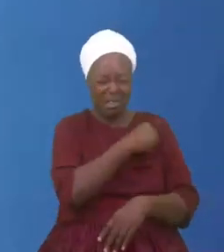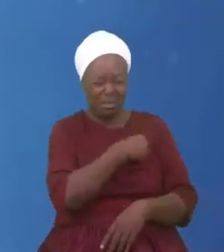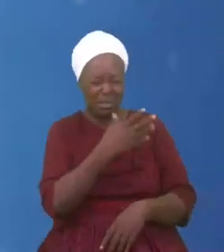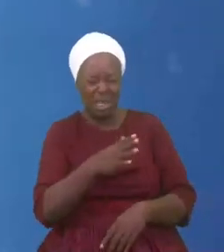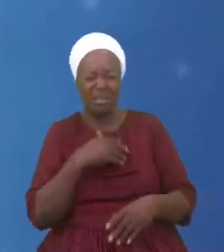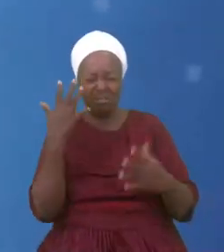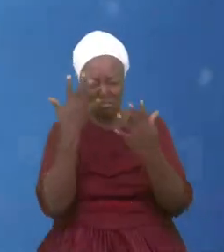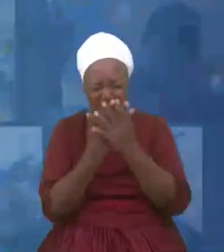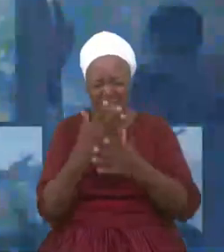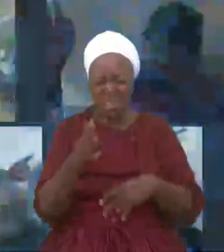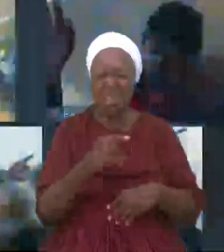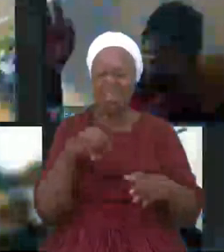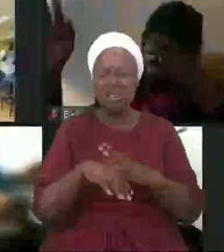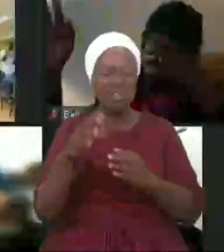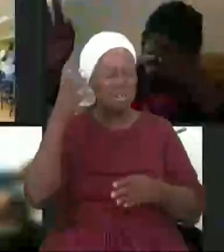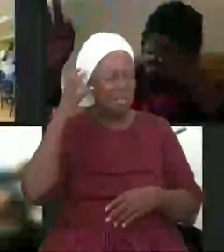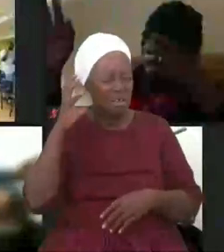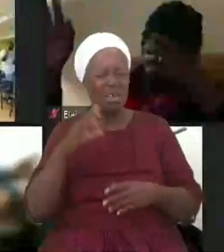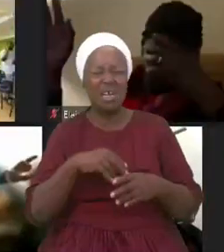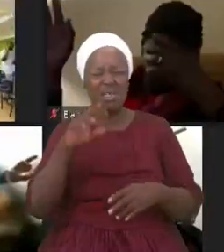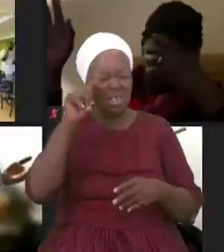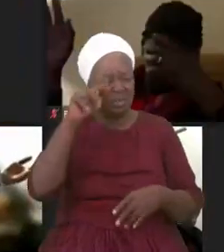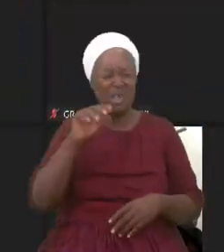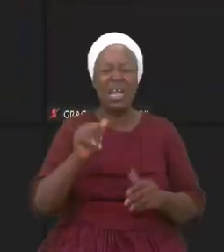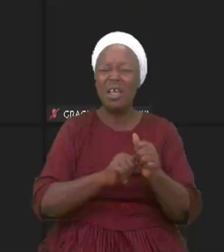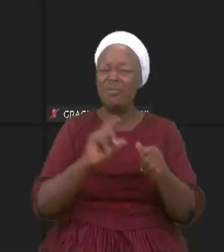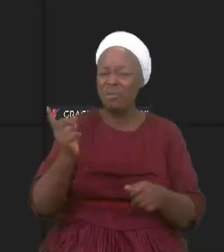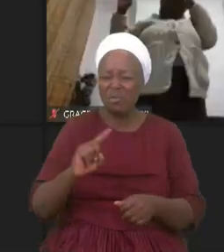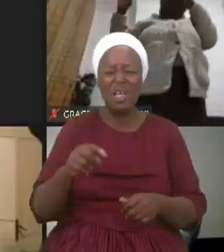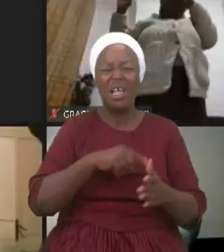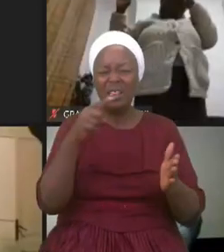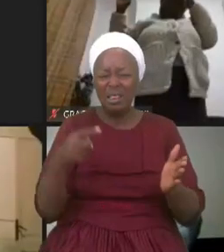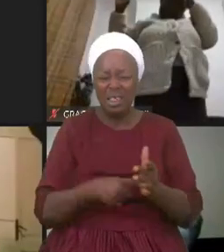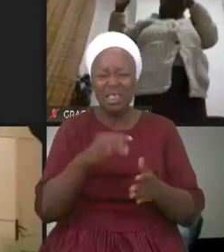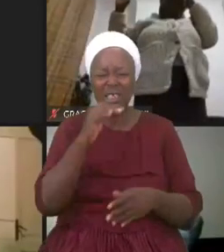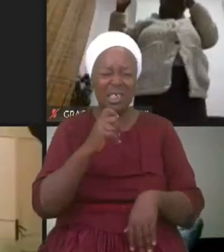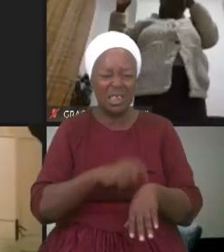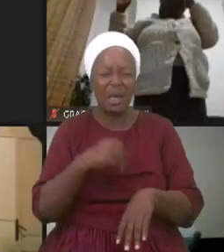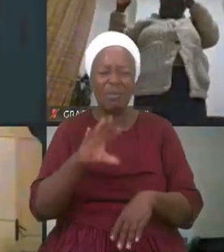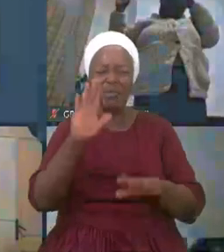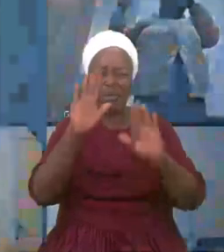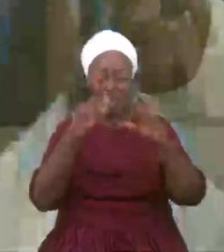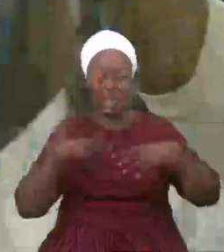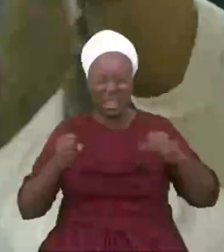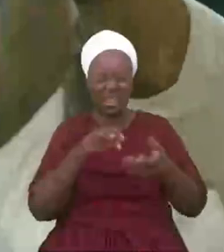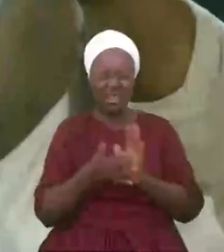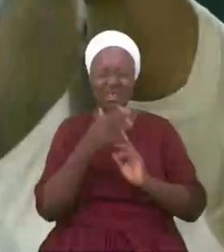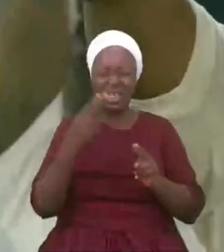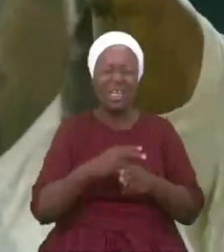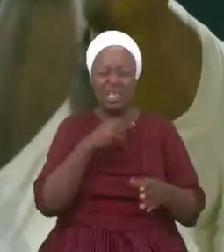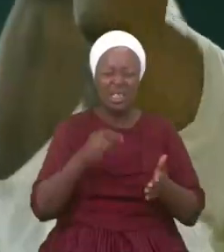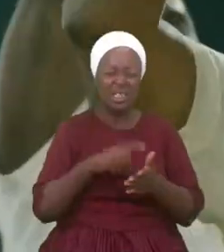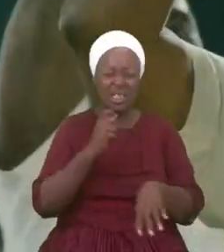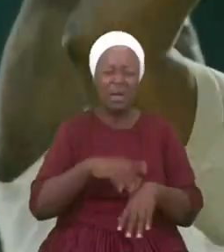dans les assemblées dans les communautés dans les hôpitaux dans les prisons à la radio à la télé partout